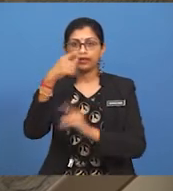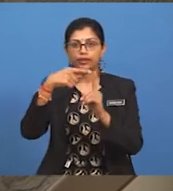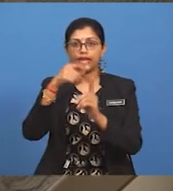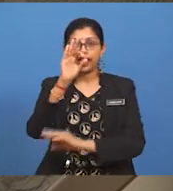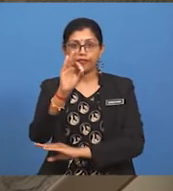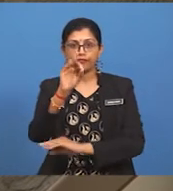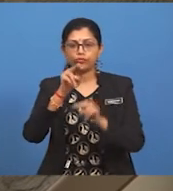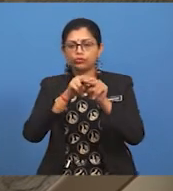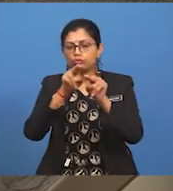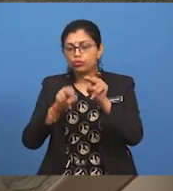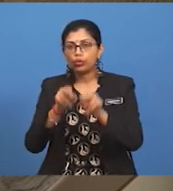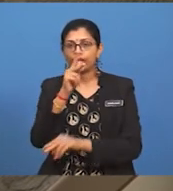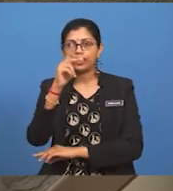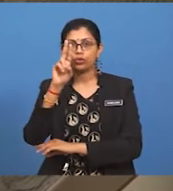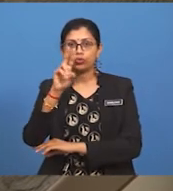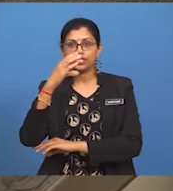cm.